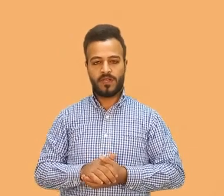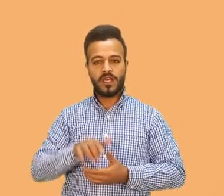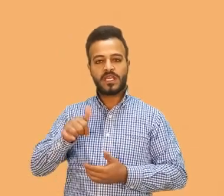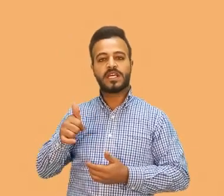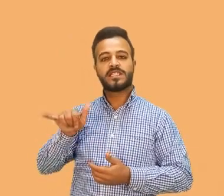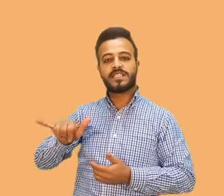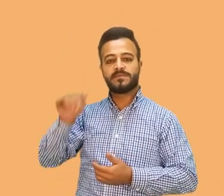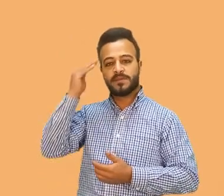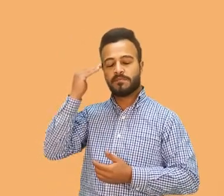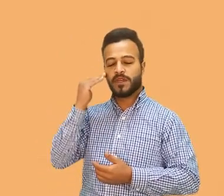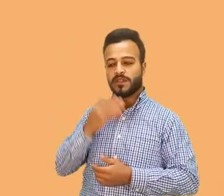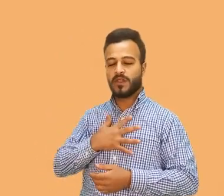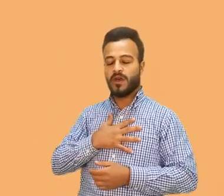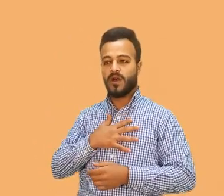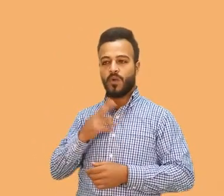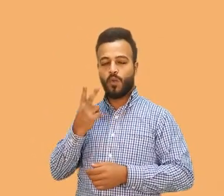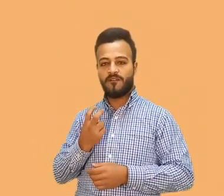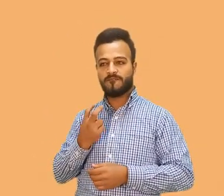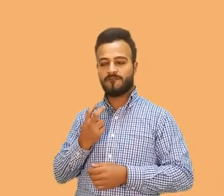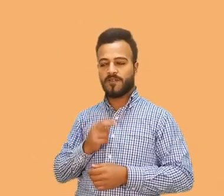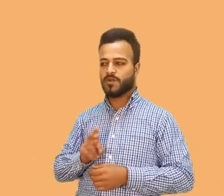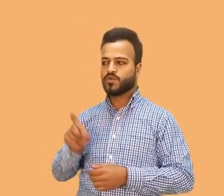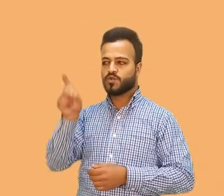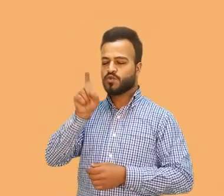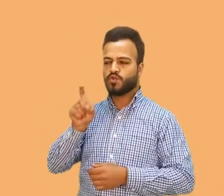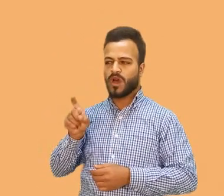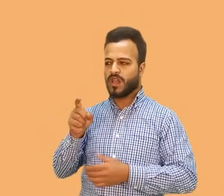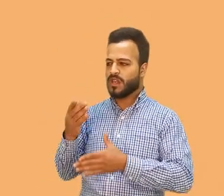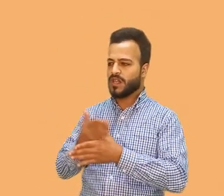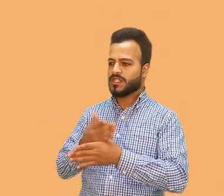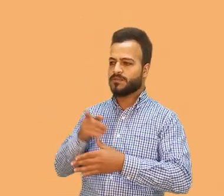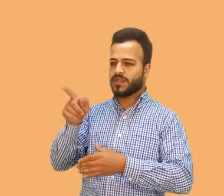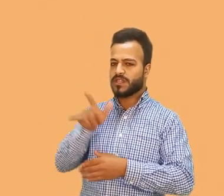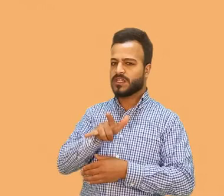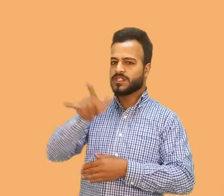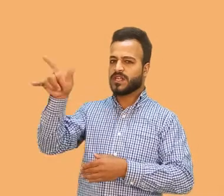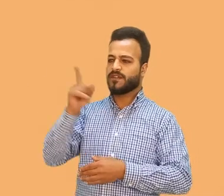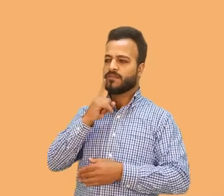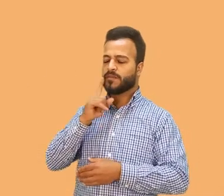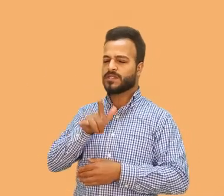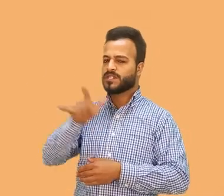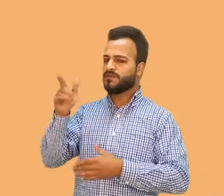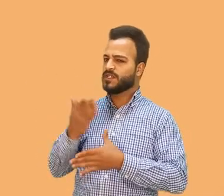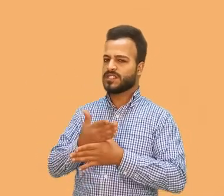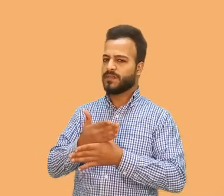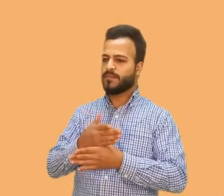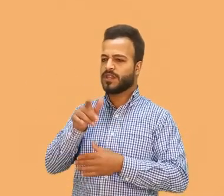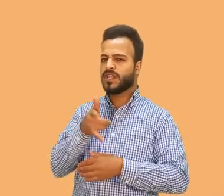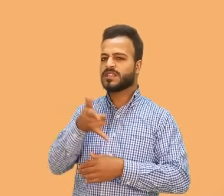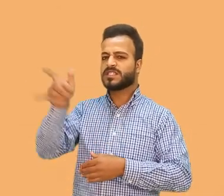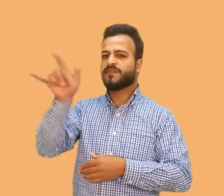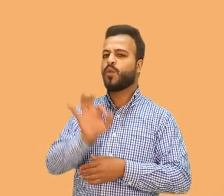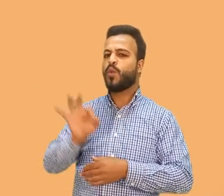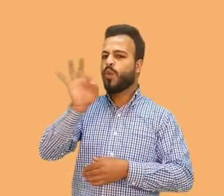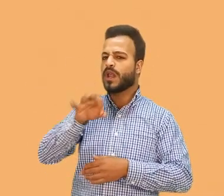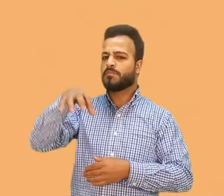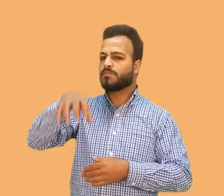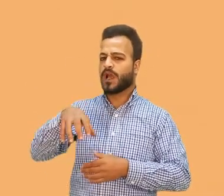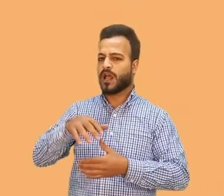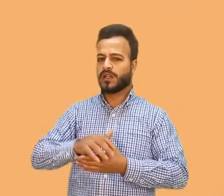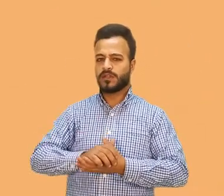توقفت ياسمين عن الضحك وسألت: لماذا تريدين السفر يا ماما؟ وإلى أين ستذهبين؟